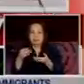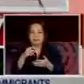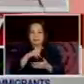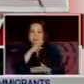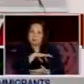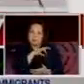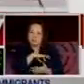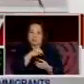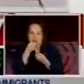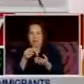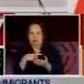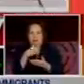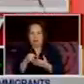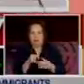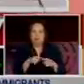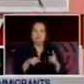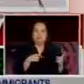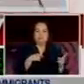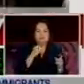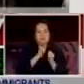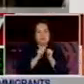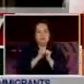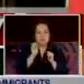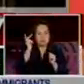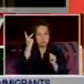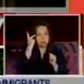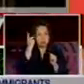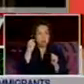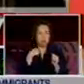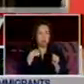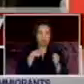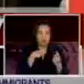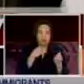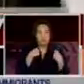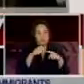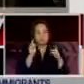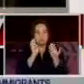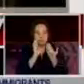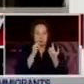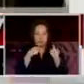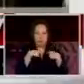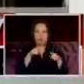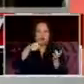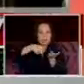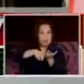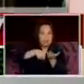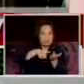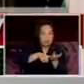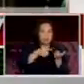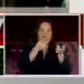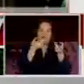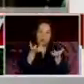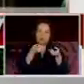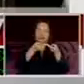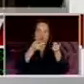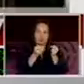isipin mo, nako, tatakbo ako. Either for re-election or for another position, or I need some position